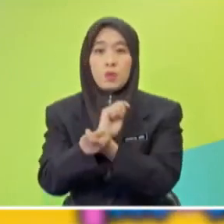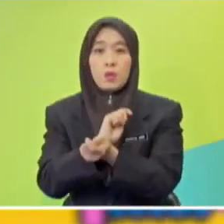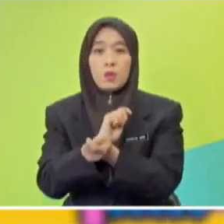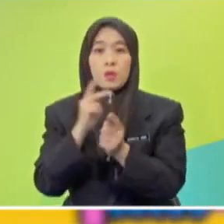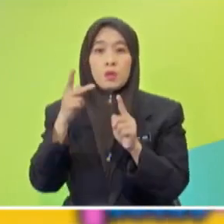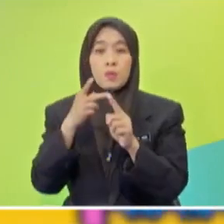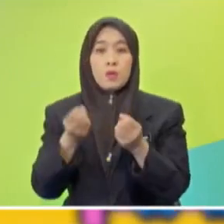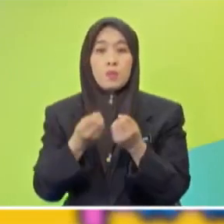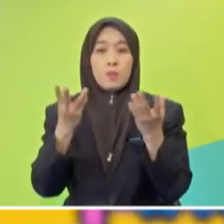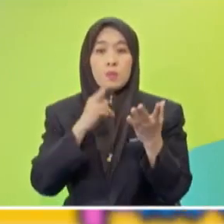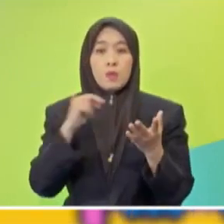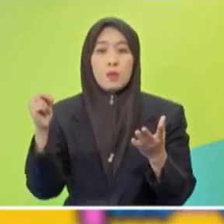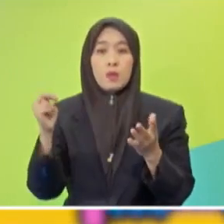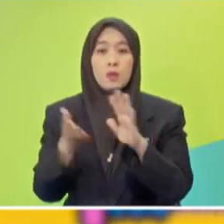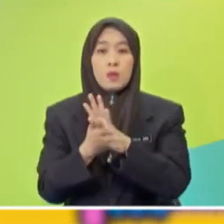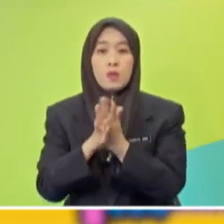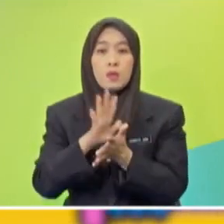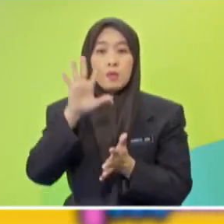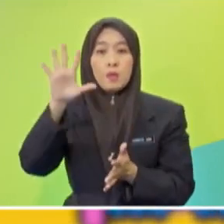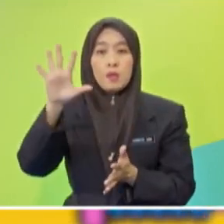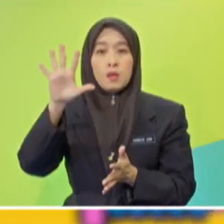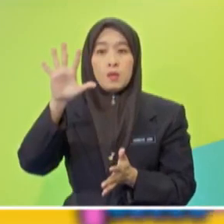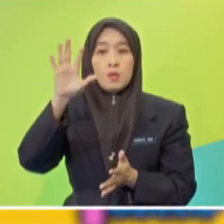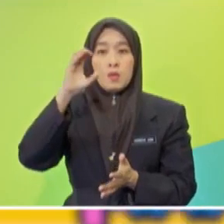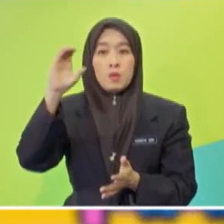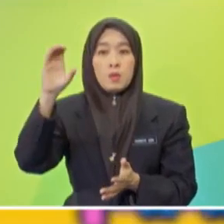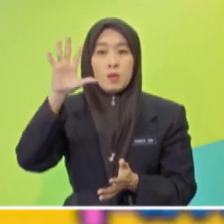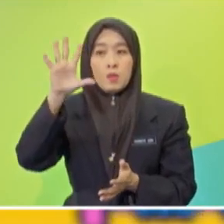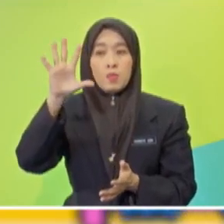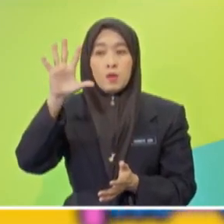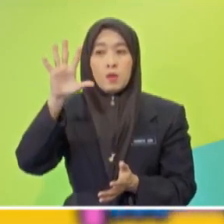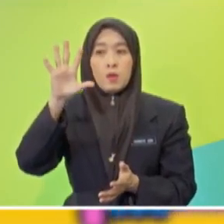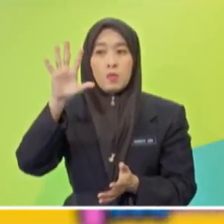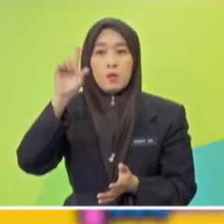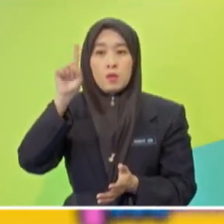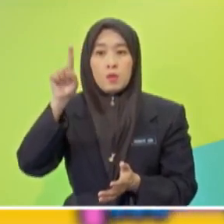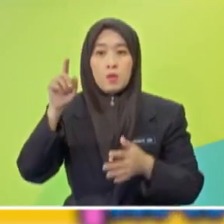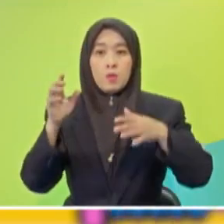akan jadi 951/100 yeah